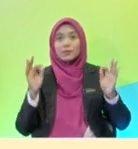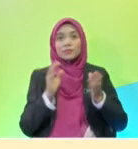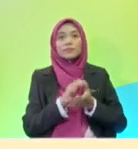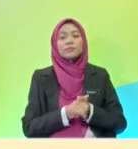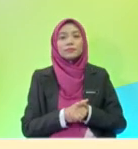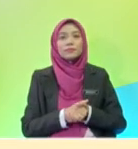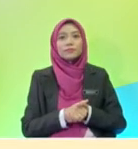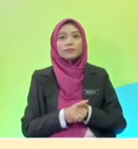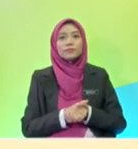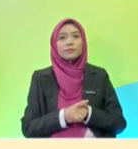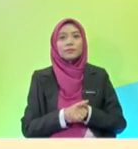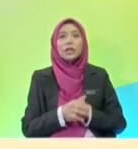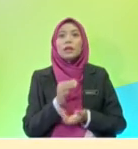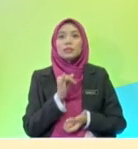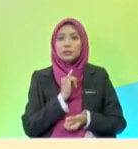membantu